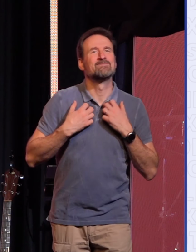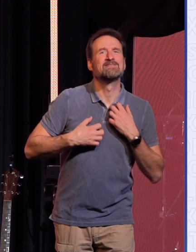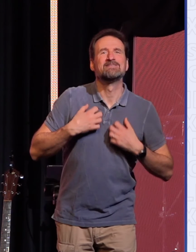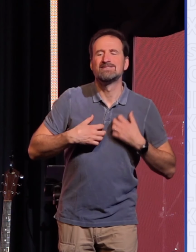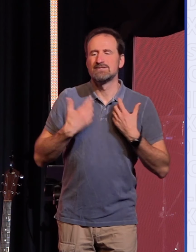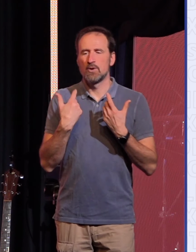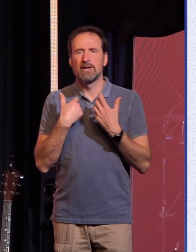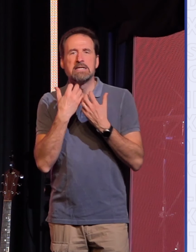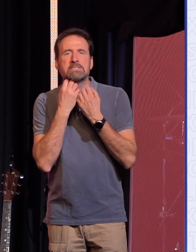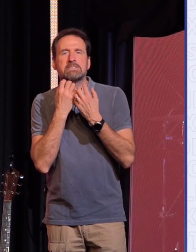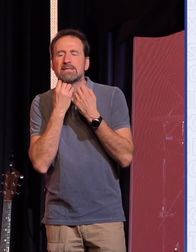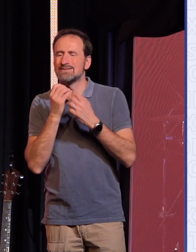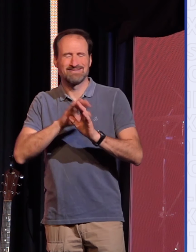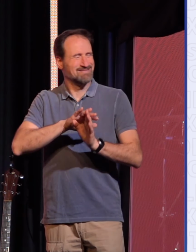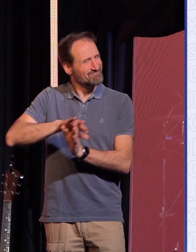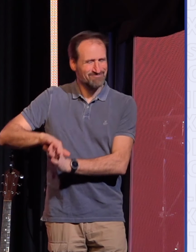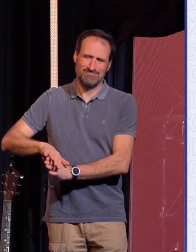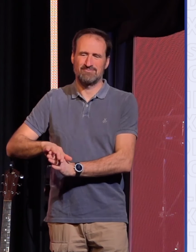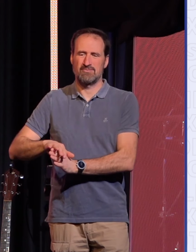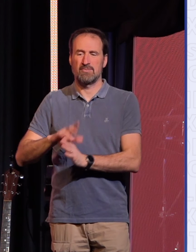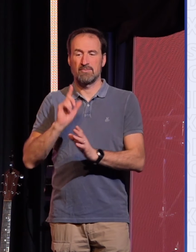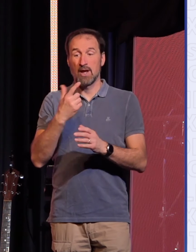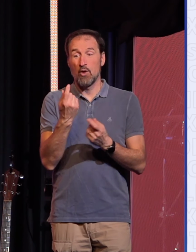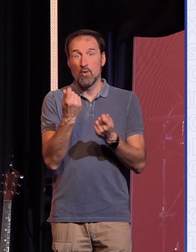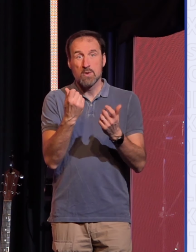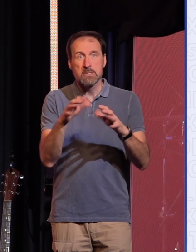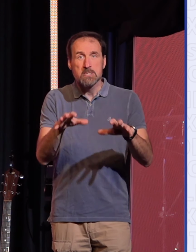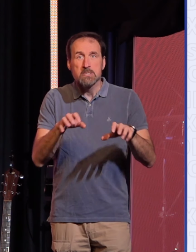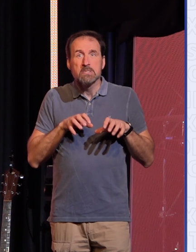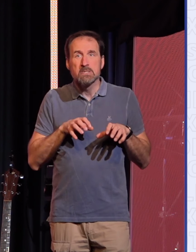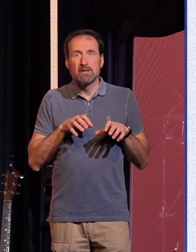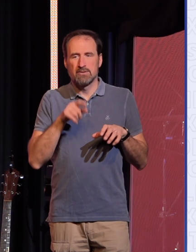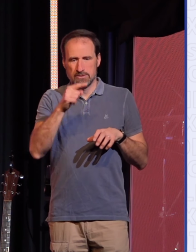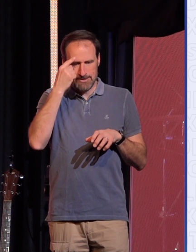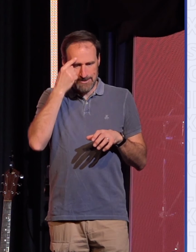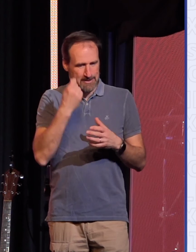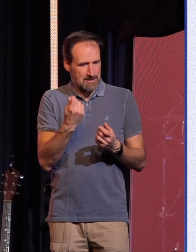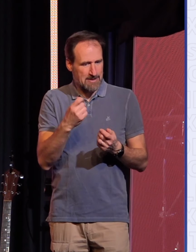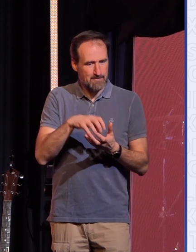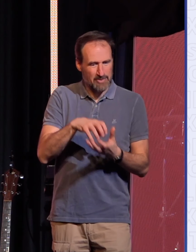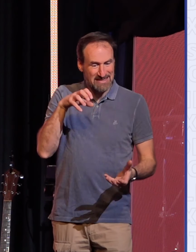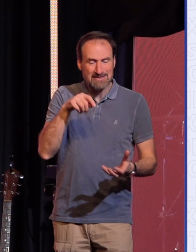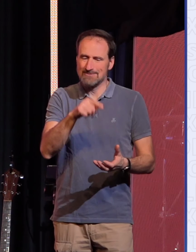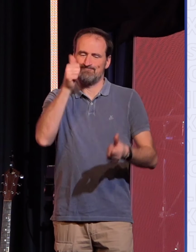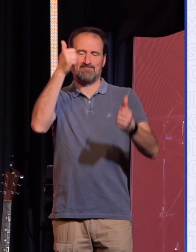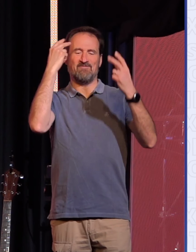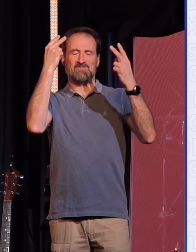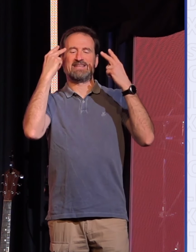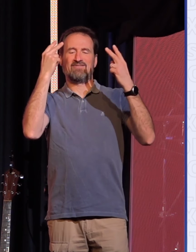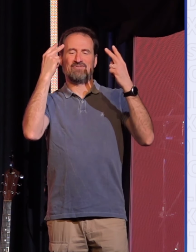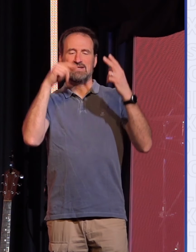Habgier, die den Besitz für das Wichtigste hält und ihn zu ihrem Gott macht. Paulus